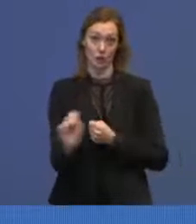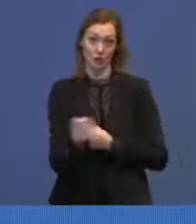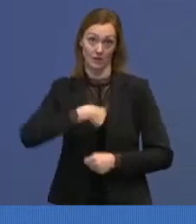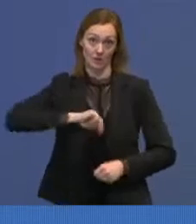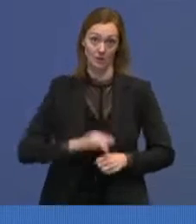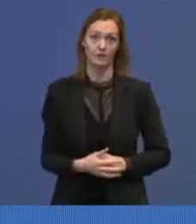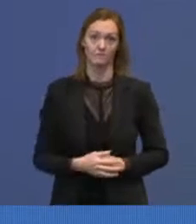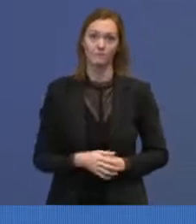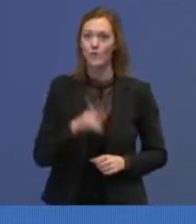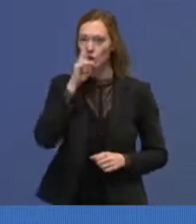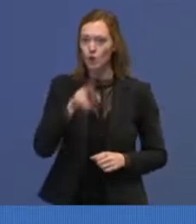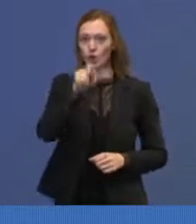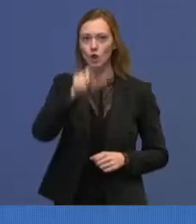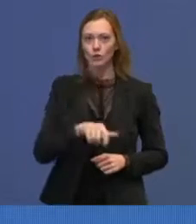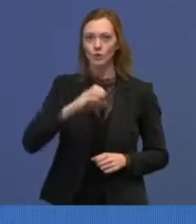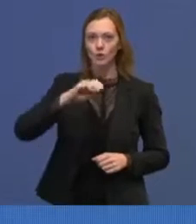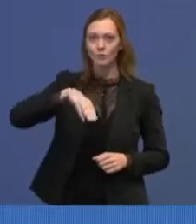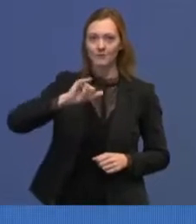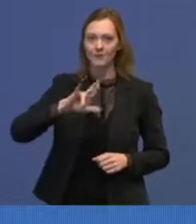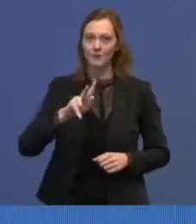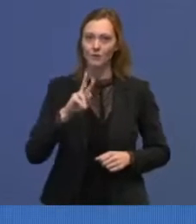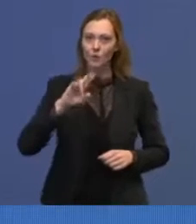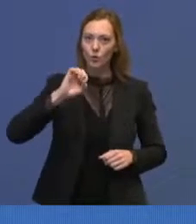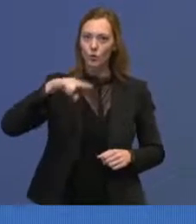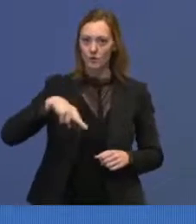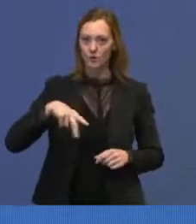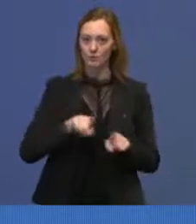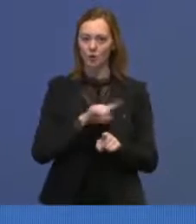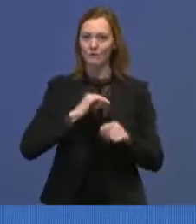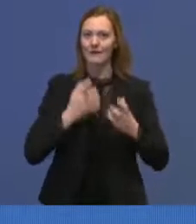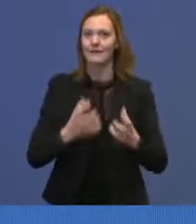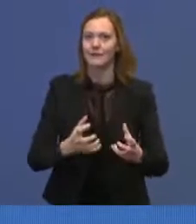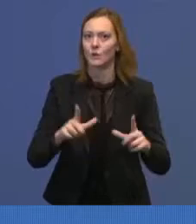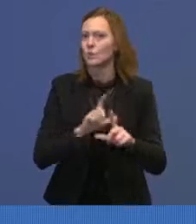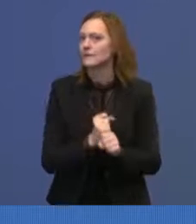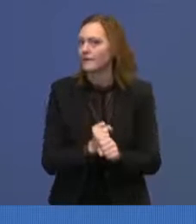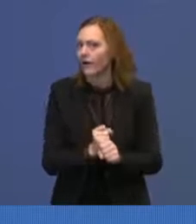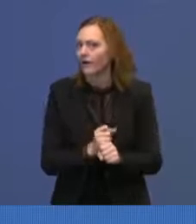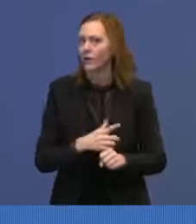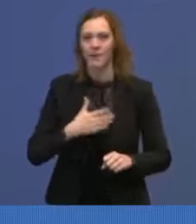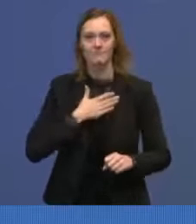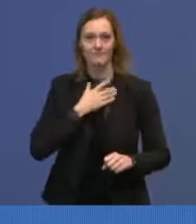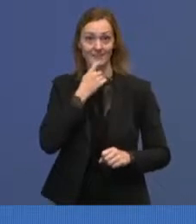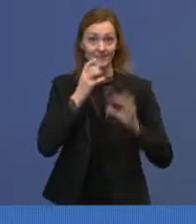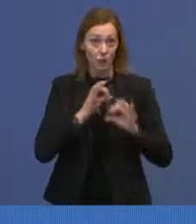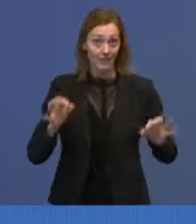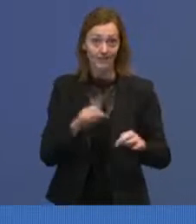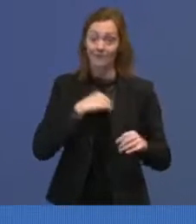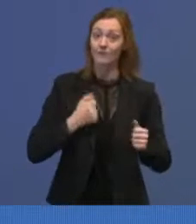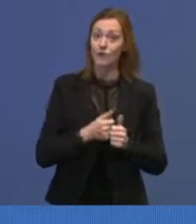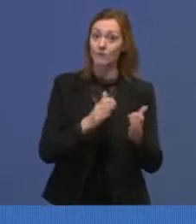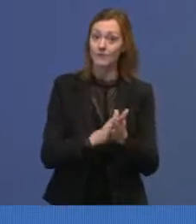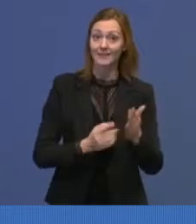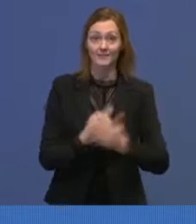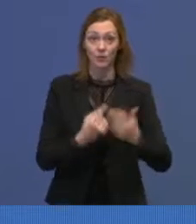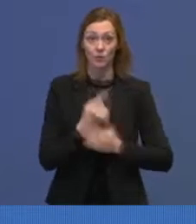nooc fayruuseedka cusub ee omicron ayaa keentay xaalad aan la hubin. waxaanse hoosta ka xariiqayaa in annaga iyo